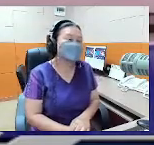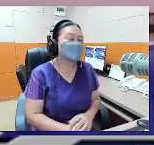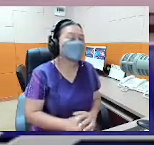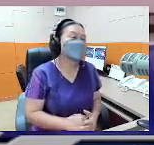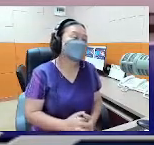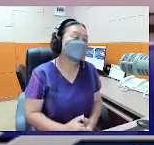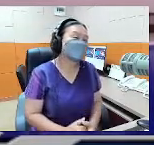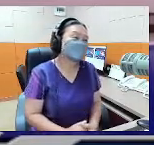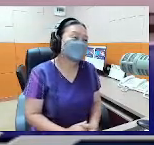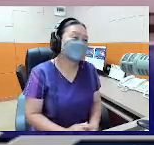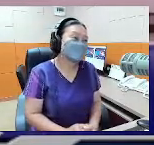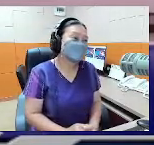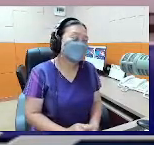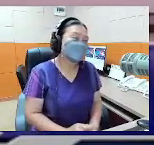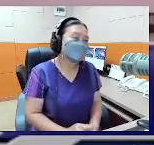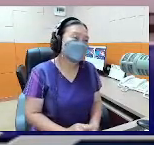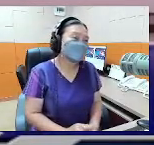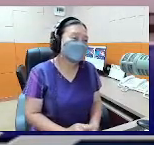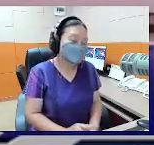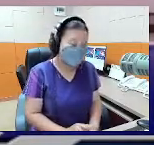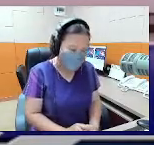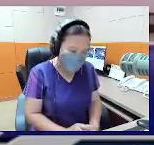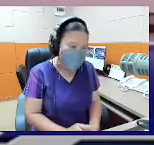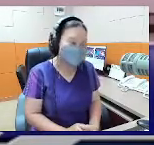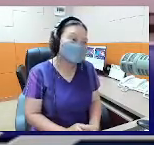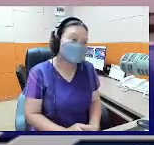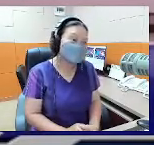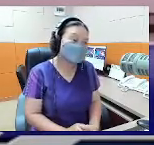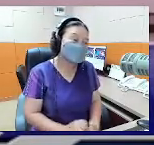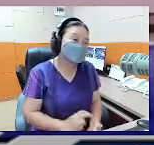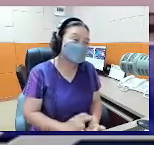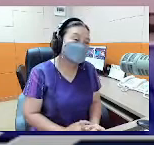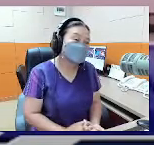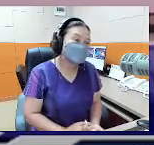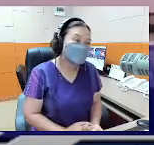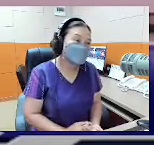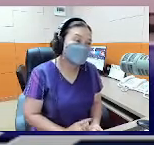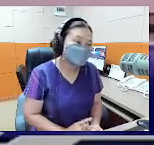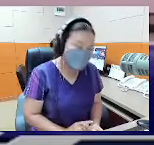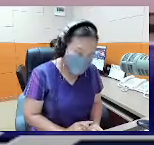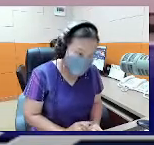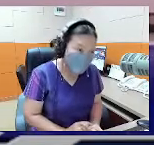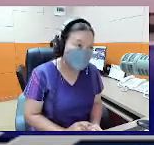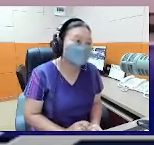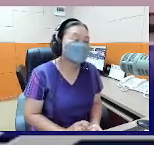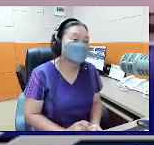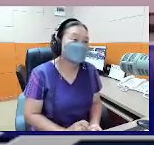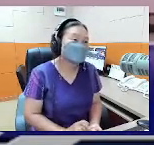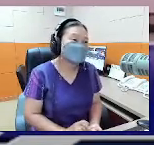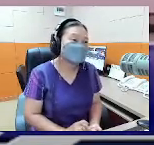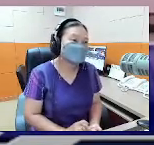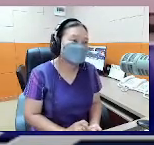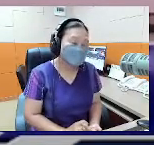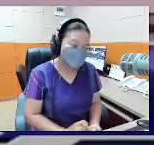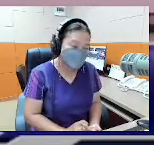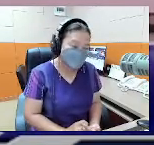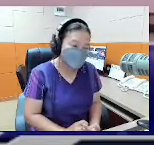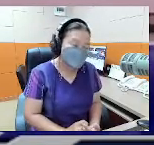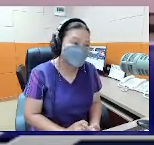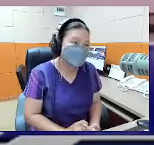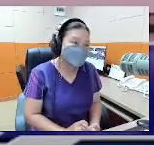ที่หลักสูตรที่เรามีอยู่ทั้งหมด3หลักสูตรนะคะก็จะมีหลักสูตรเกี่ยวกับสอนการเป็นเชฟนะคะหลักสูตรอาหารแล้